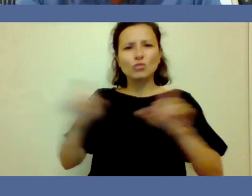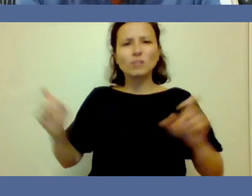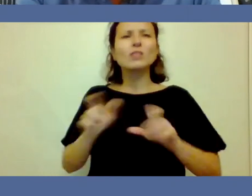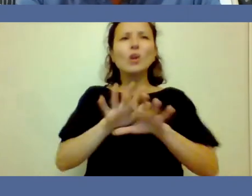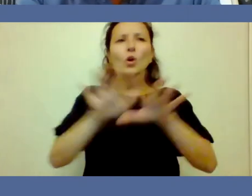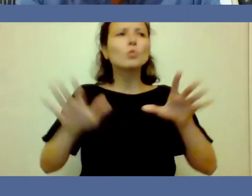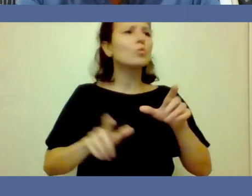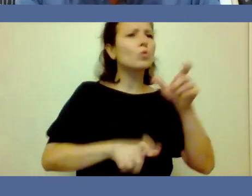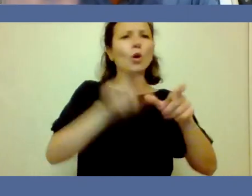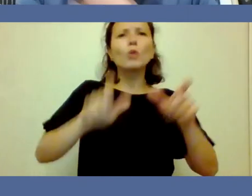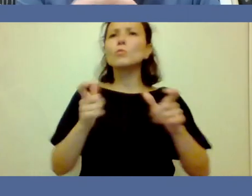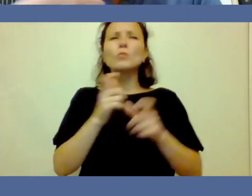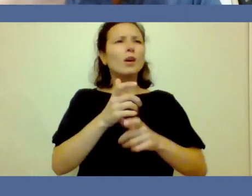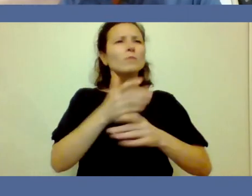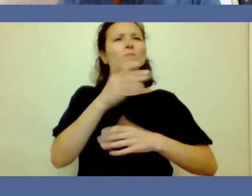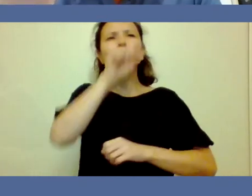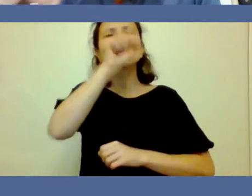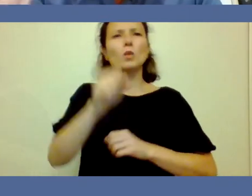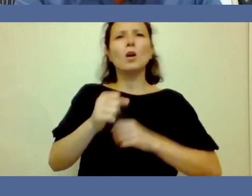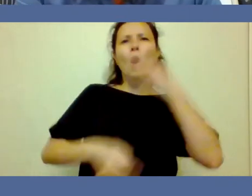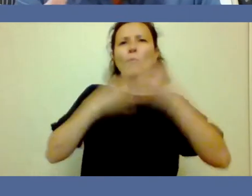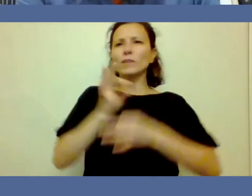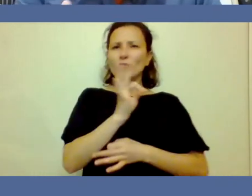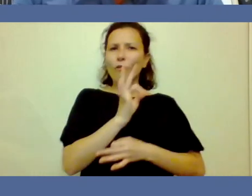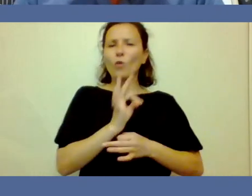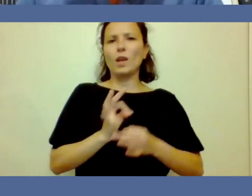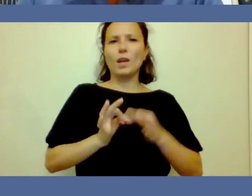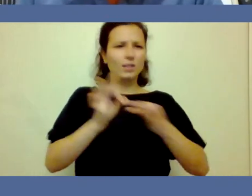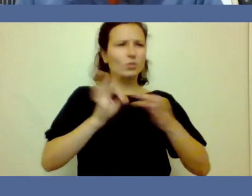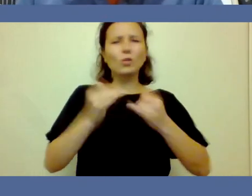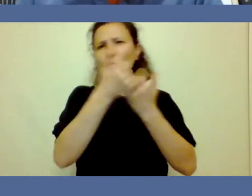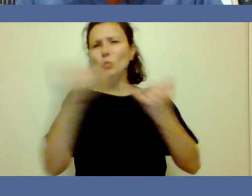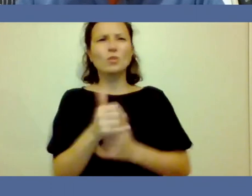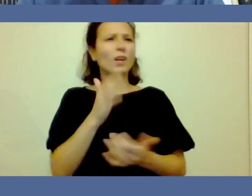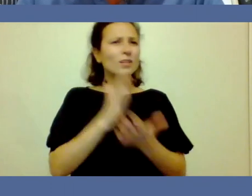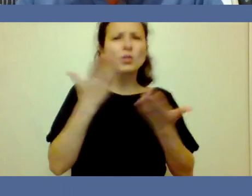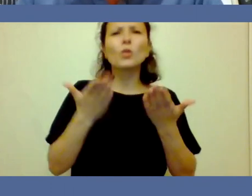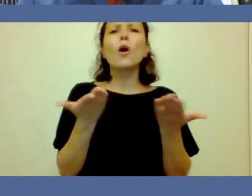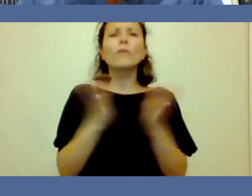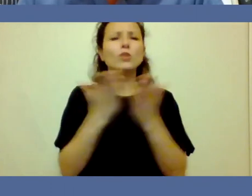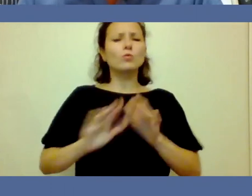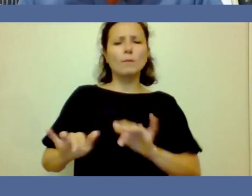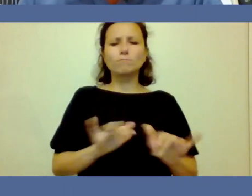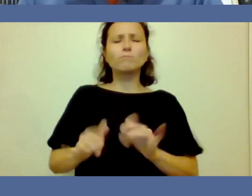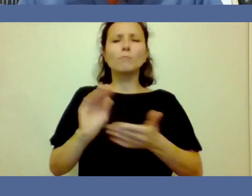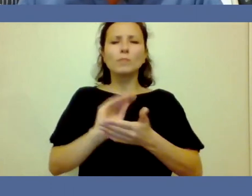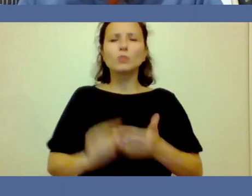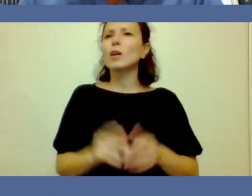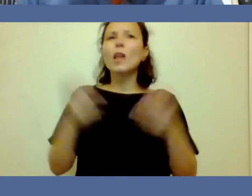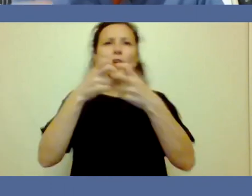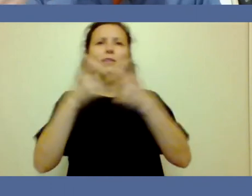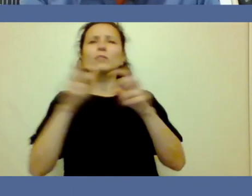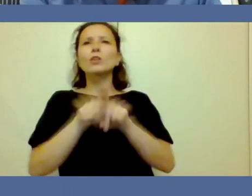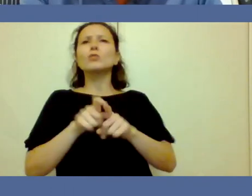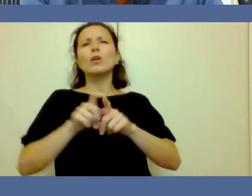próbują opowiadać swoje historie, różne historie, niekoniecznie w formie książki. W internecie jest mnóstwo przeróżnej treści,